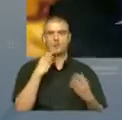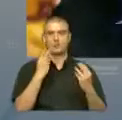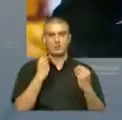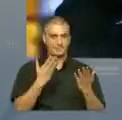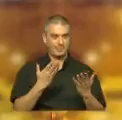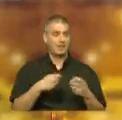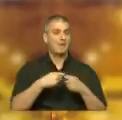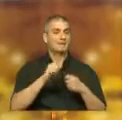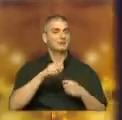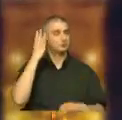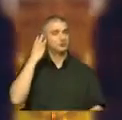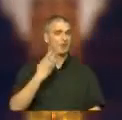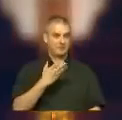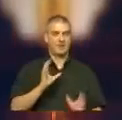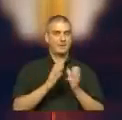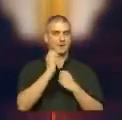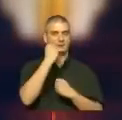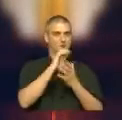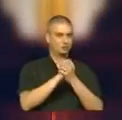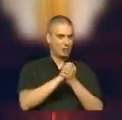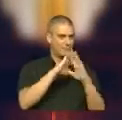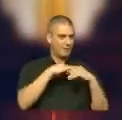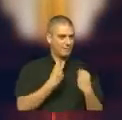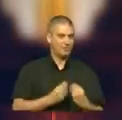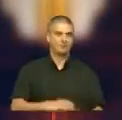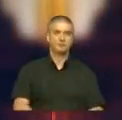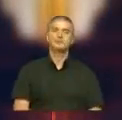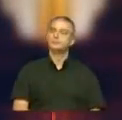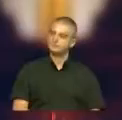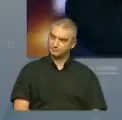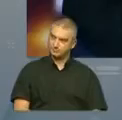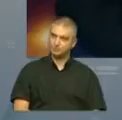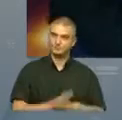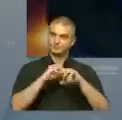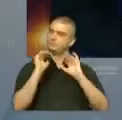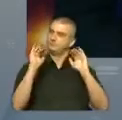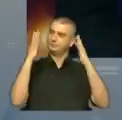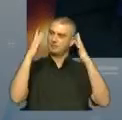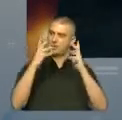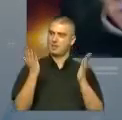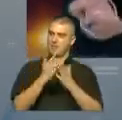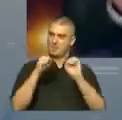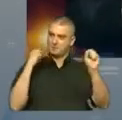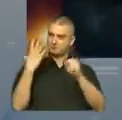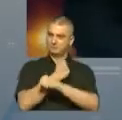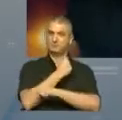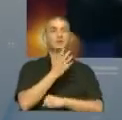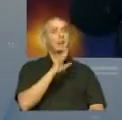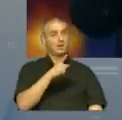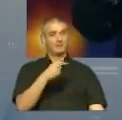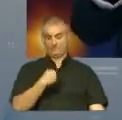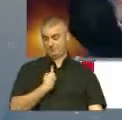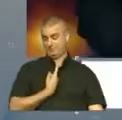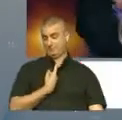דברים, חברת הכנסת שלי יחימוביץ', המחנה הציוני, שלום, ערב טוב לך. שלום אמיר, ברכות קודם כל. תודה רבה. גם כבאר שבעית,